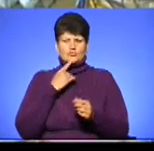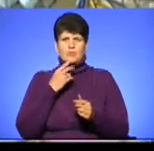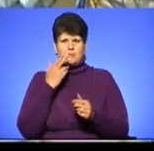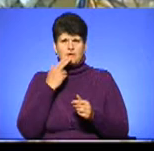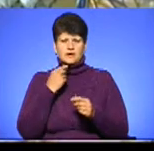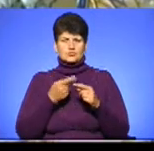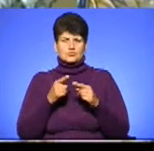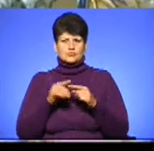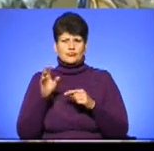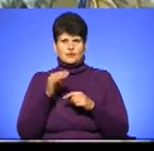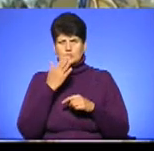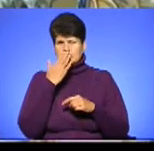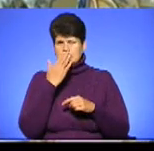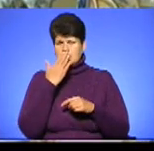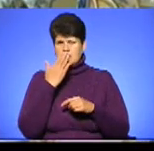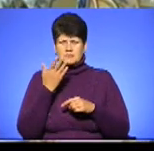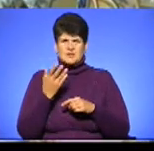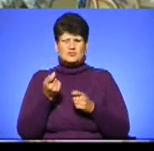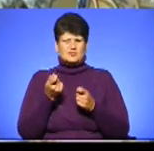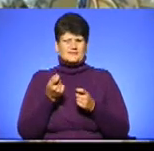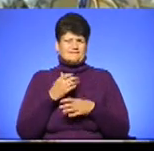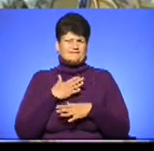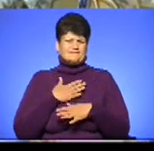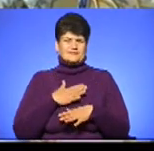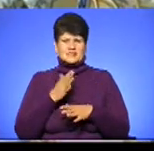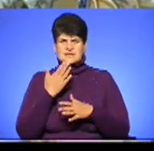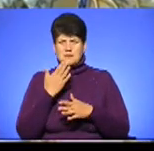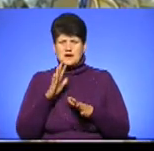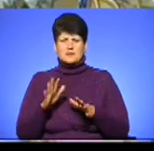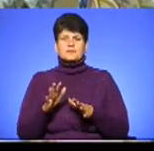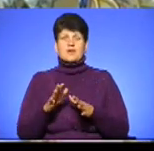привикнути до цього всього запаху, трошки неприємний запах, але потім вже